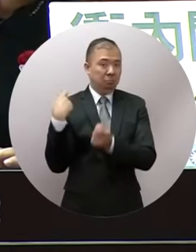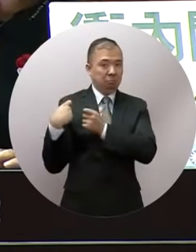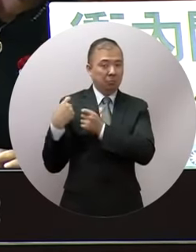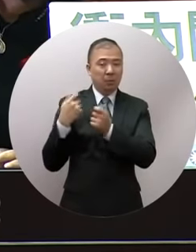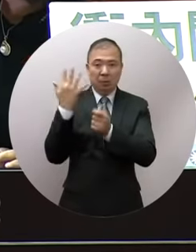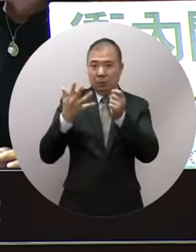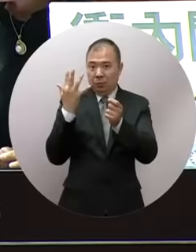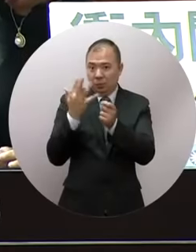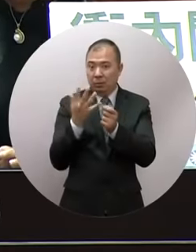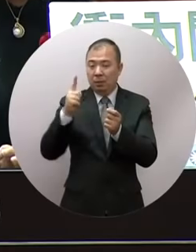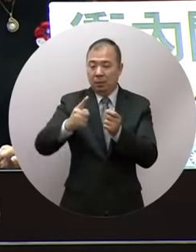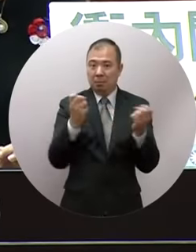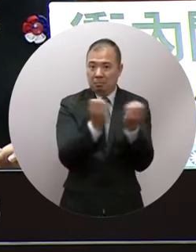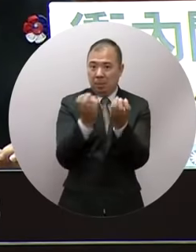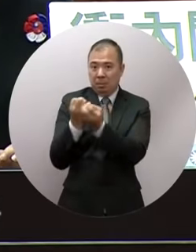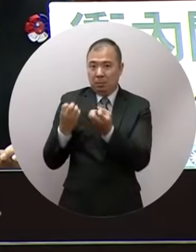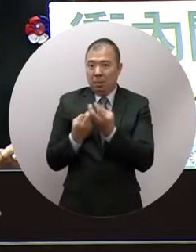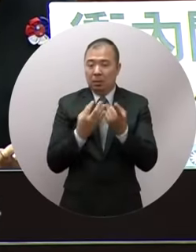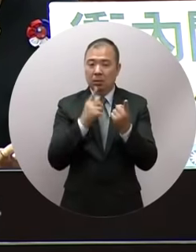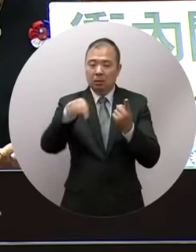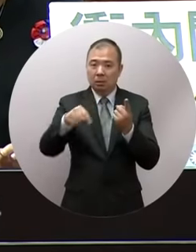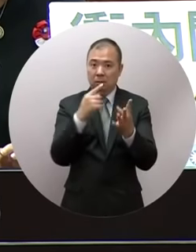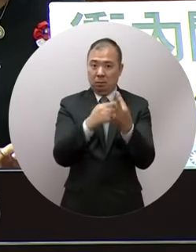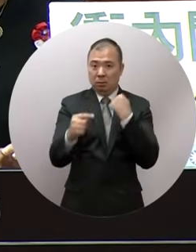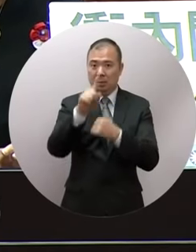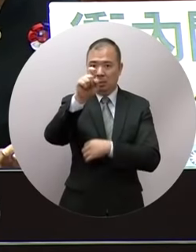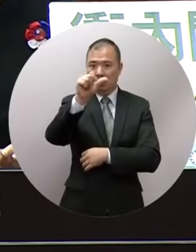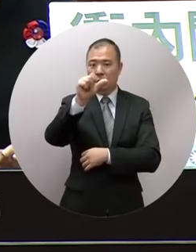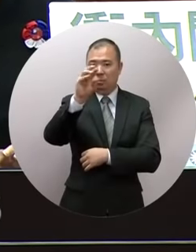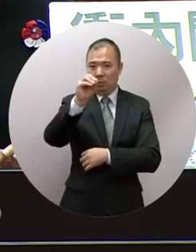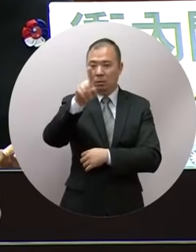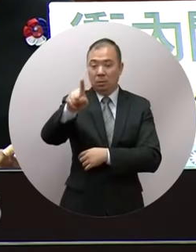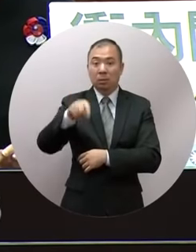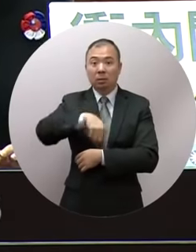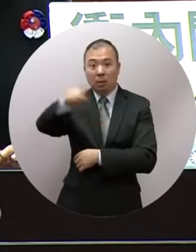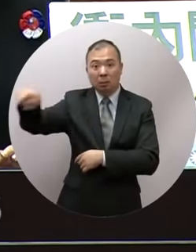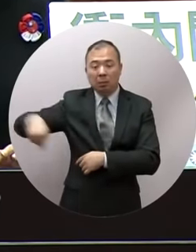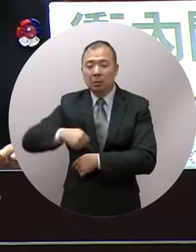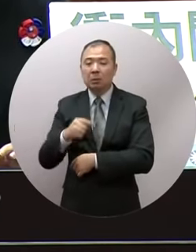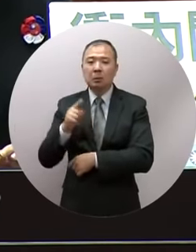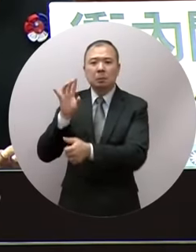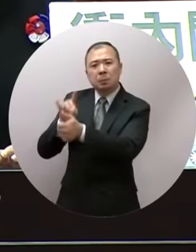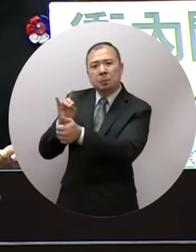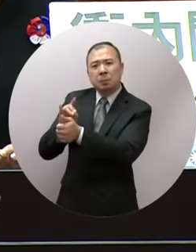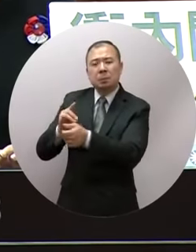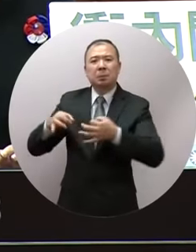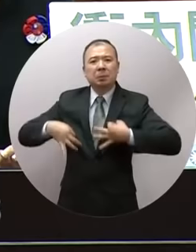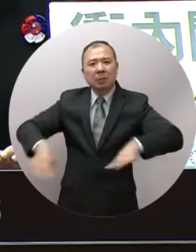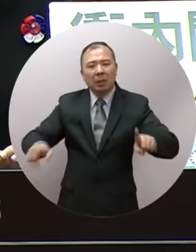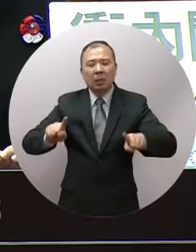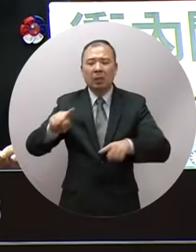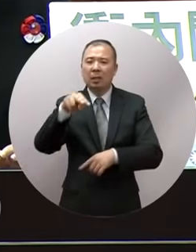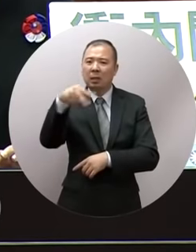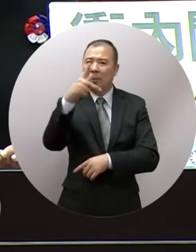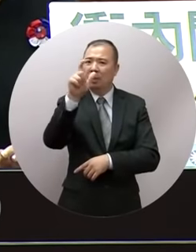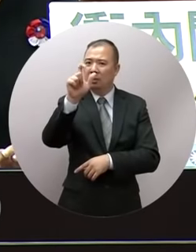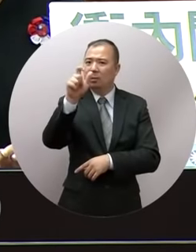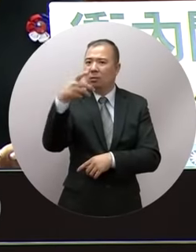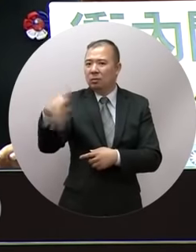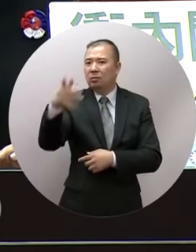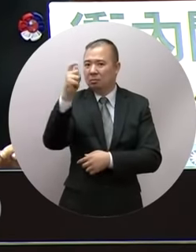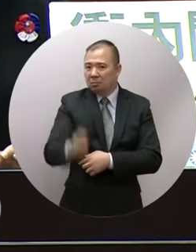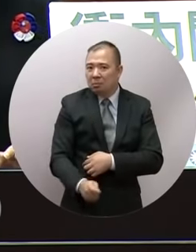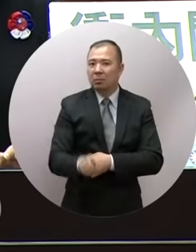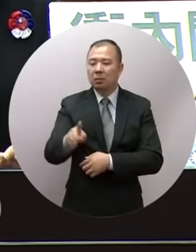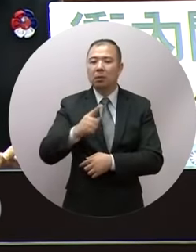了15万件，人民的损失财产是267亿，其实是有解封的啦，哈，有解封的，但